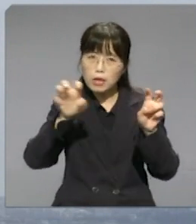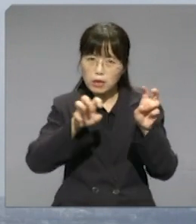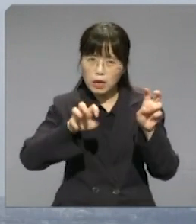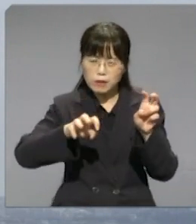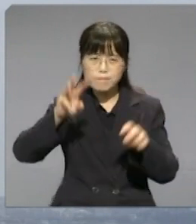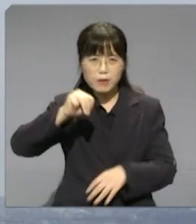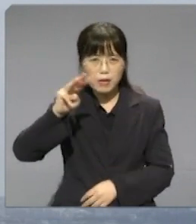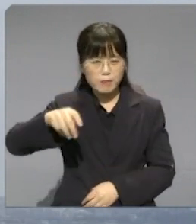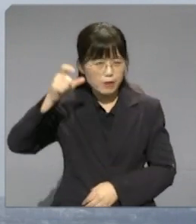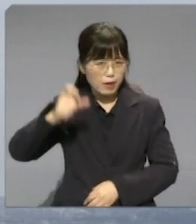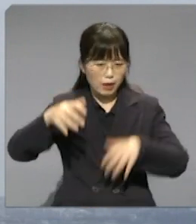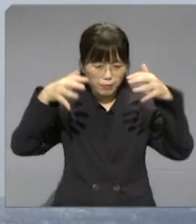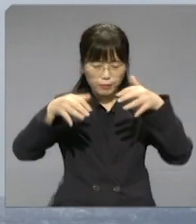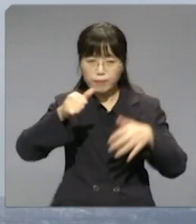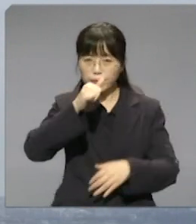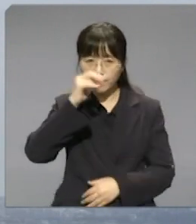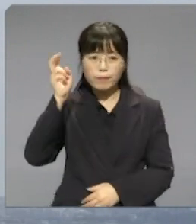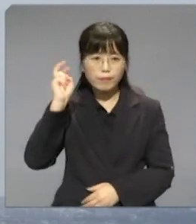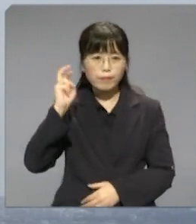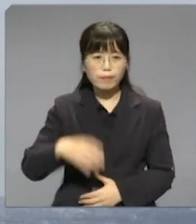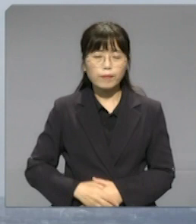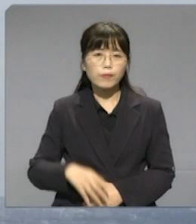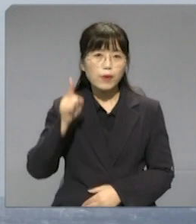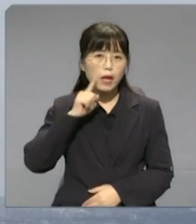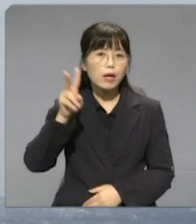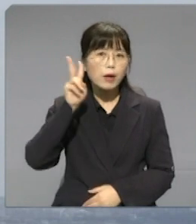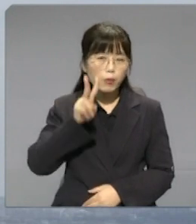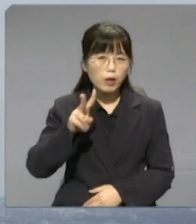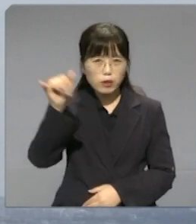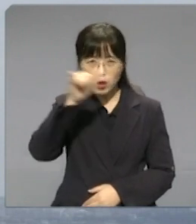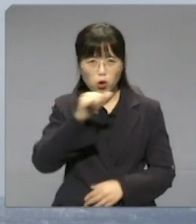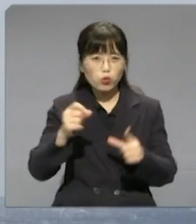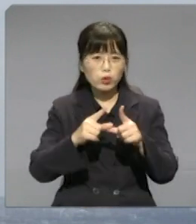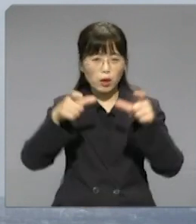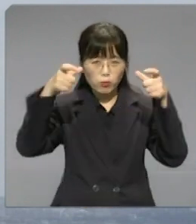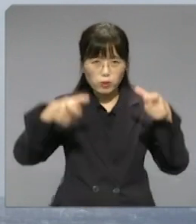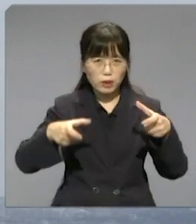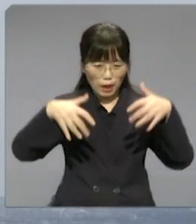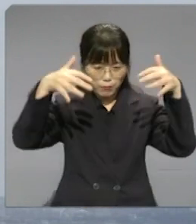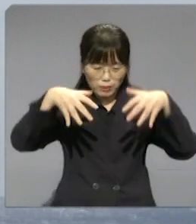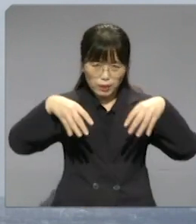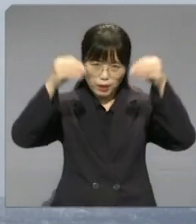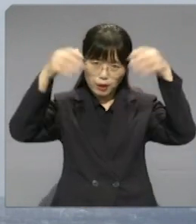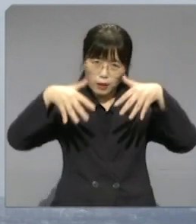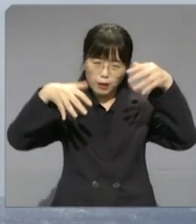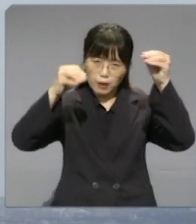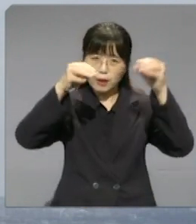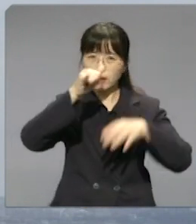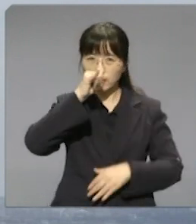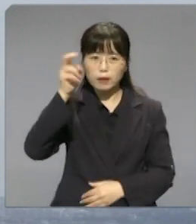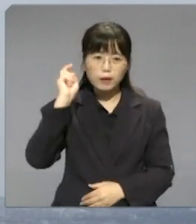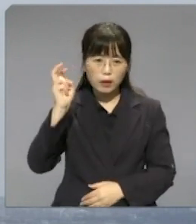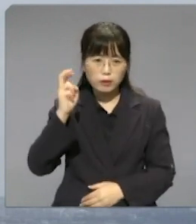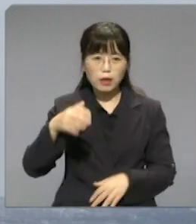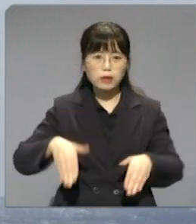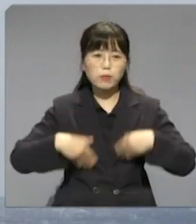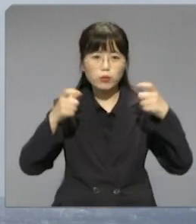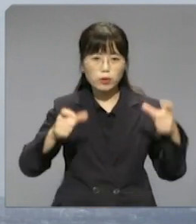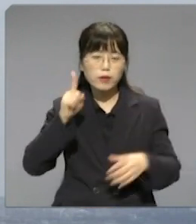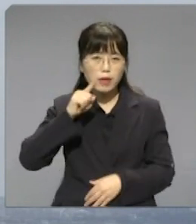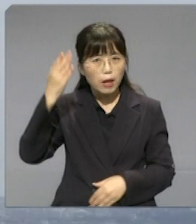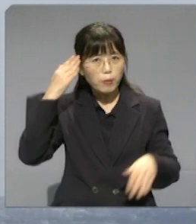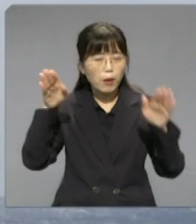40mm로 강하게 내리는 곳이 있겠습니다. 내일과 모레는 전국 대부분 지역에 비가 오락가락 내리겠는데요. 남부지방은